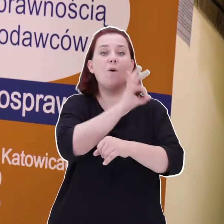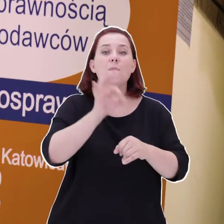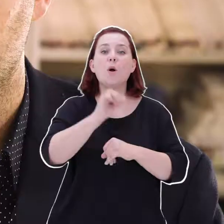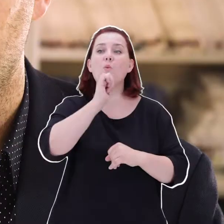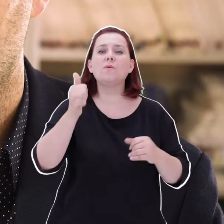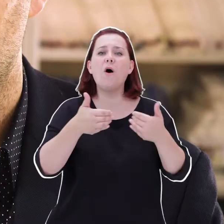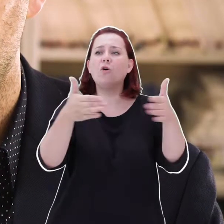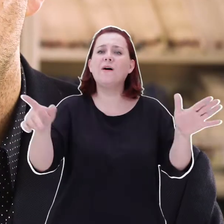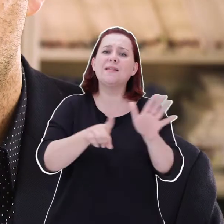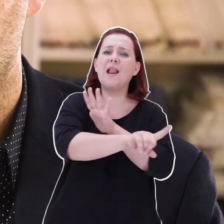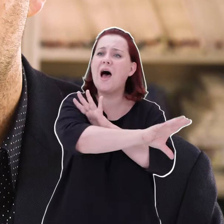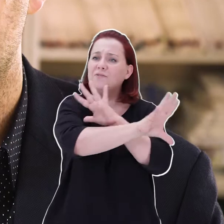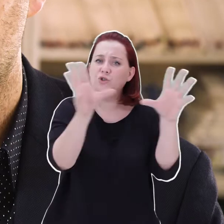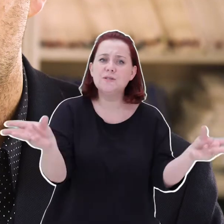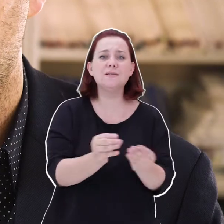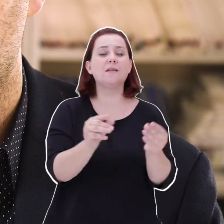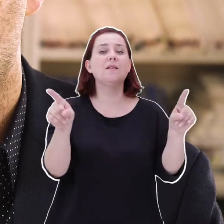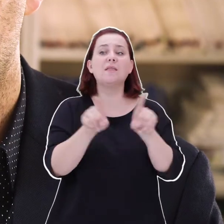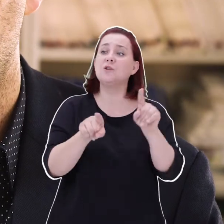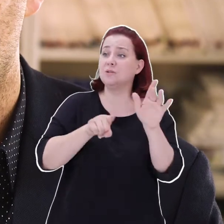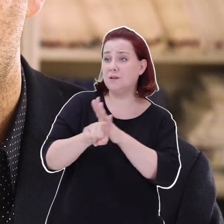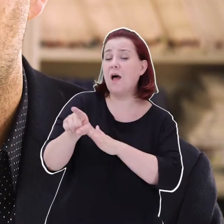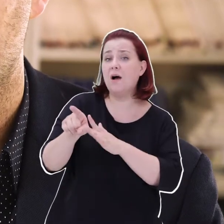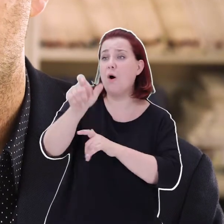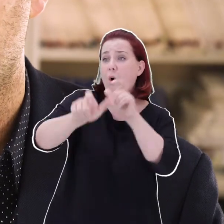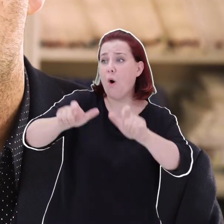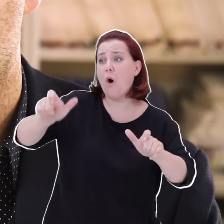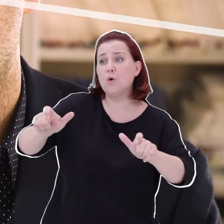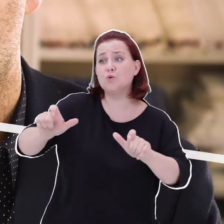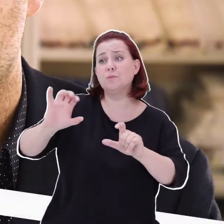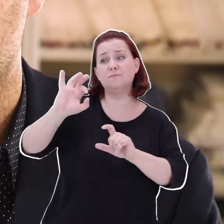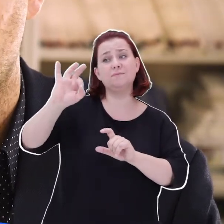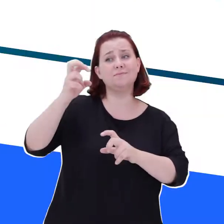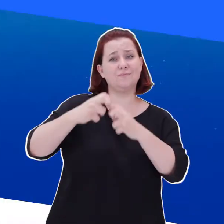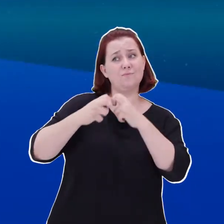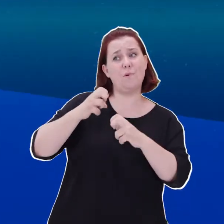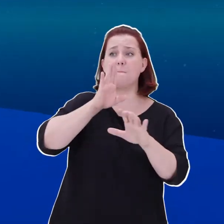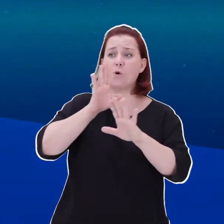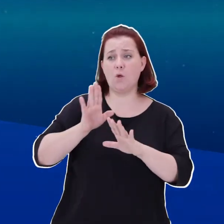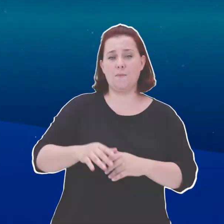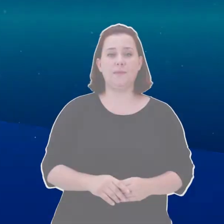dla wszystkich osób, również dla osób z takimi problemami, z jakimi Panie się spotykacie w codziennym życiu.